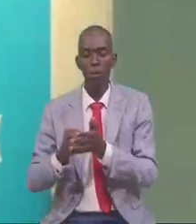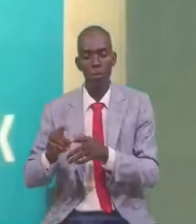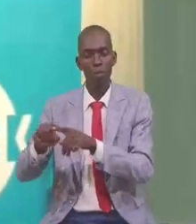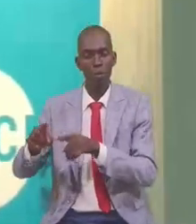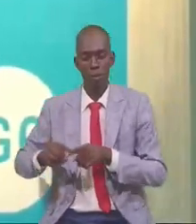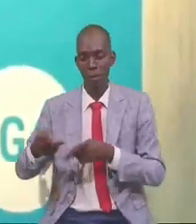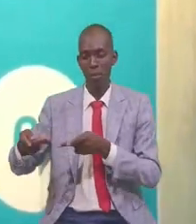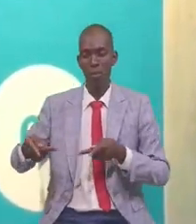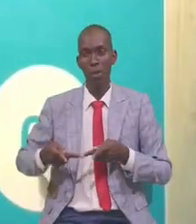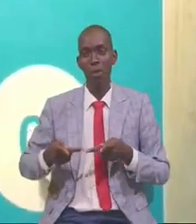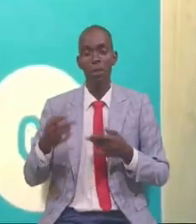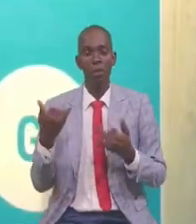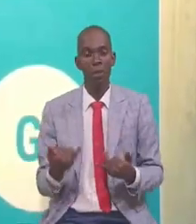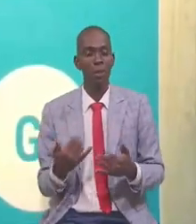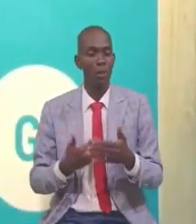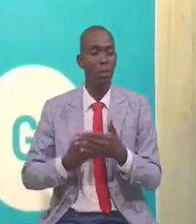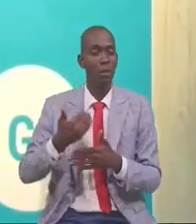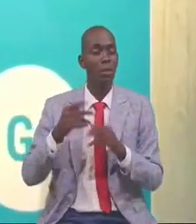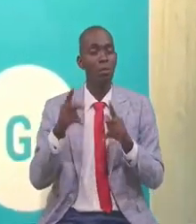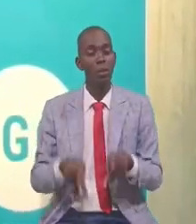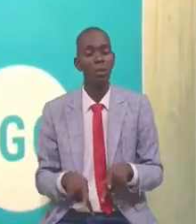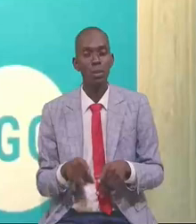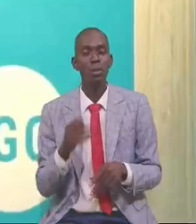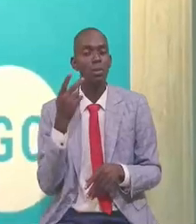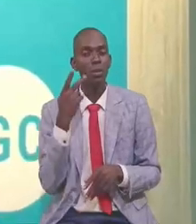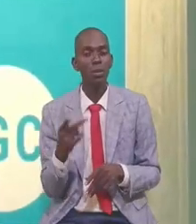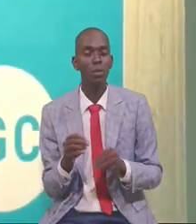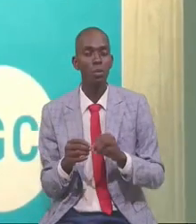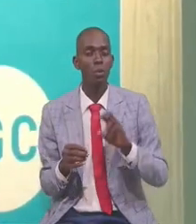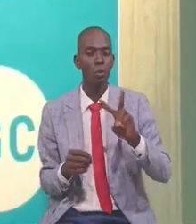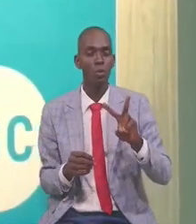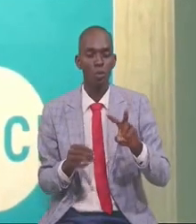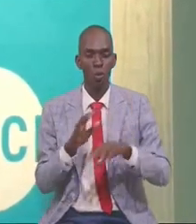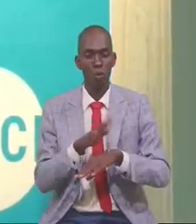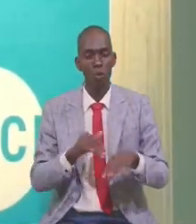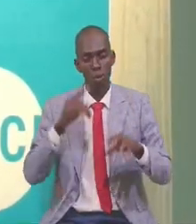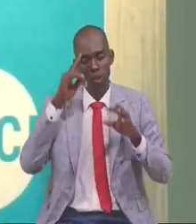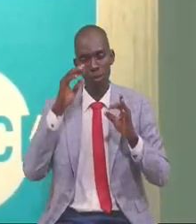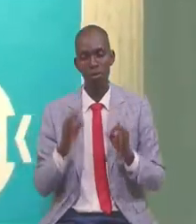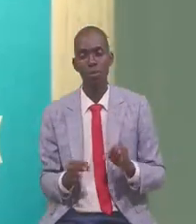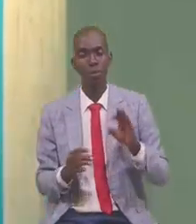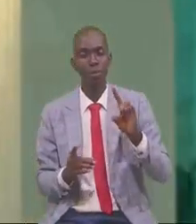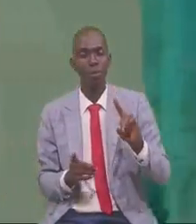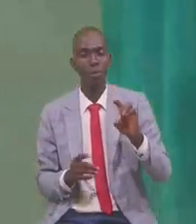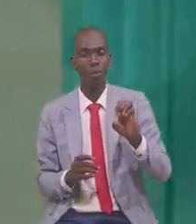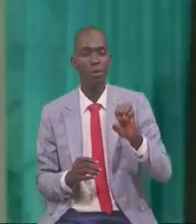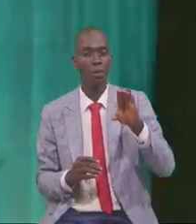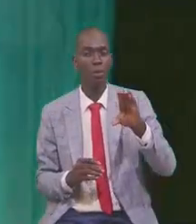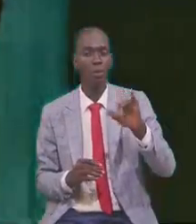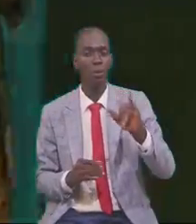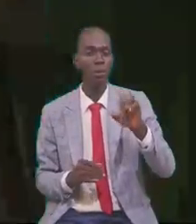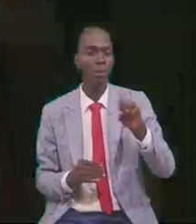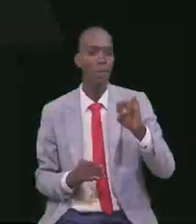cet homme-là, il est appelé décision. La décision, vous voyez, ce qui nous amène à